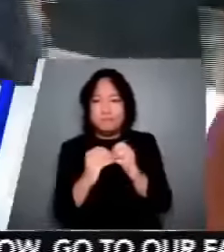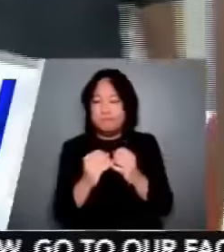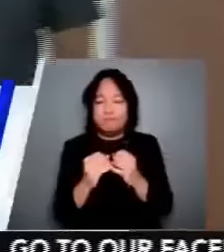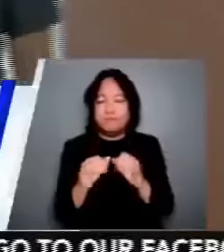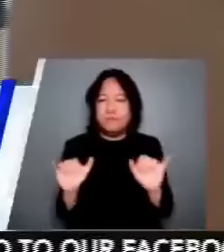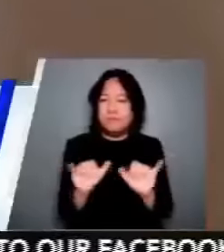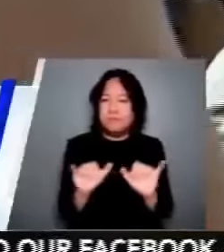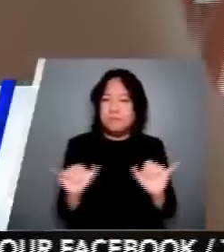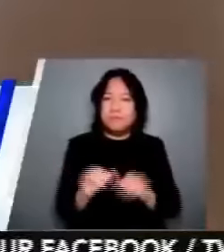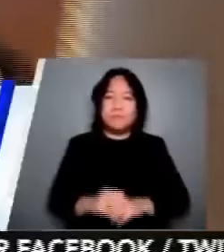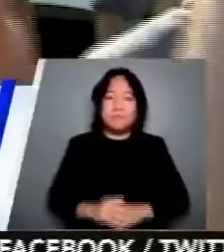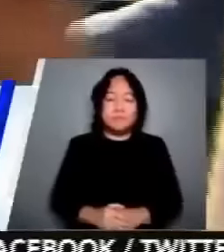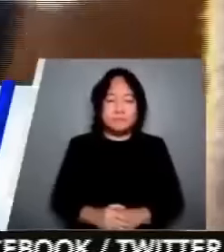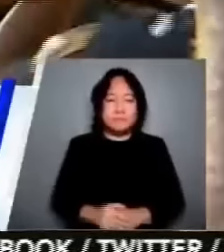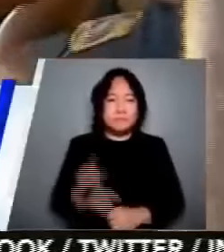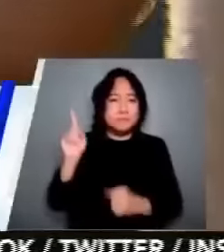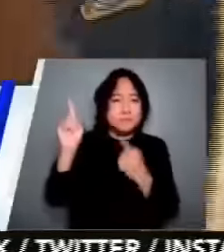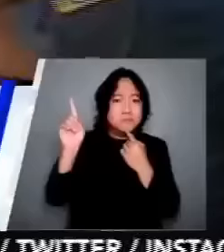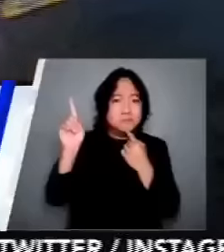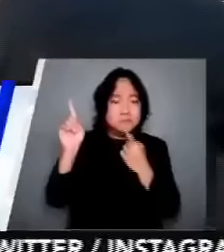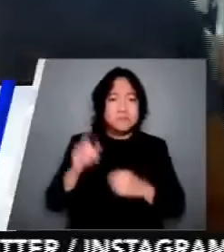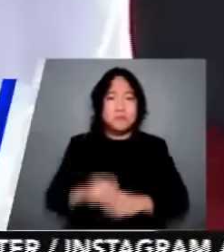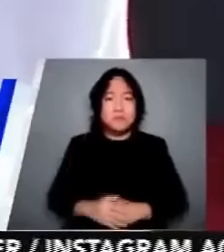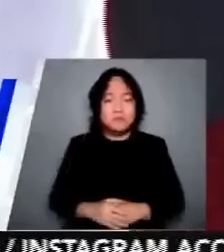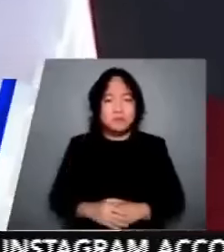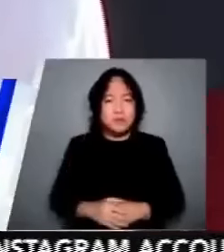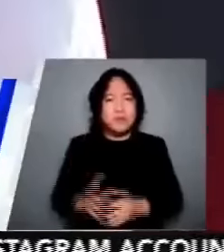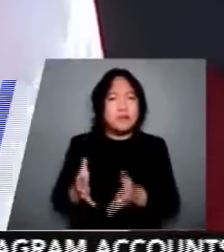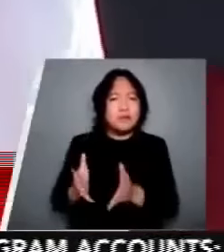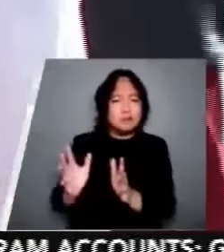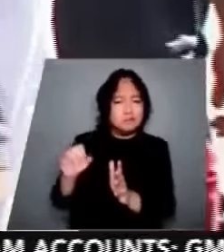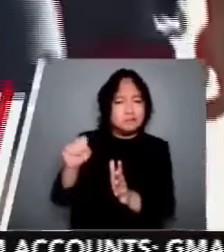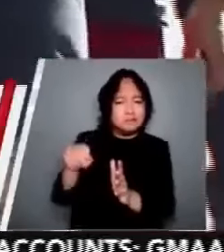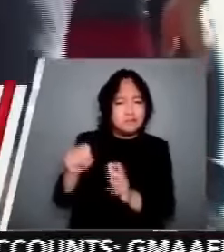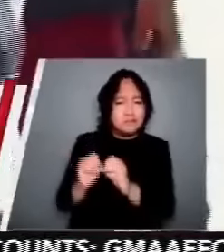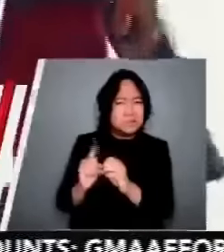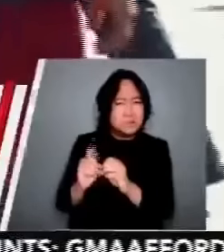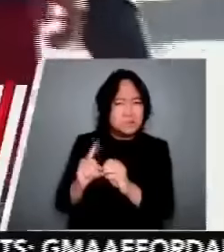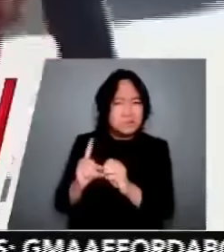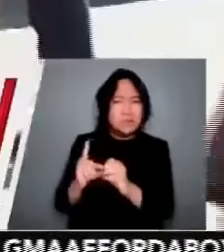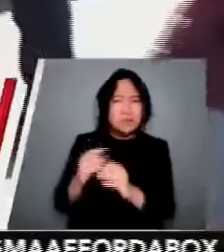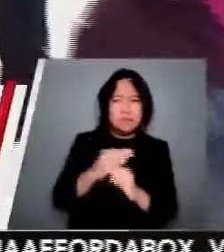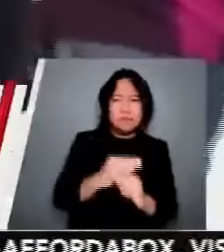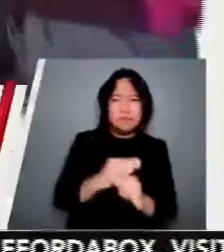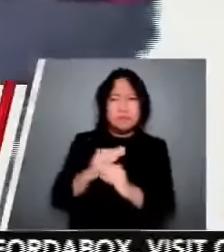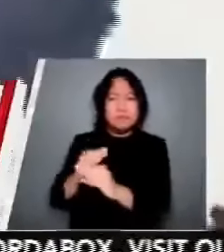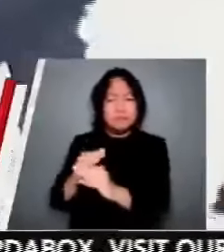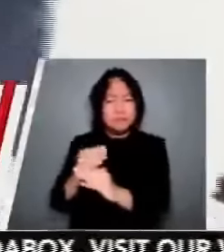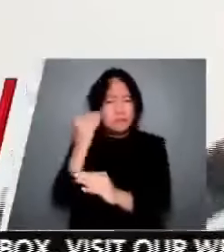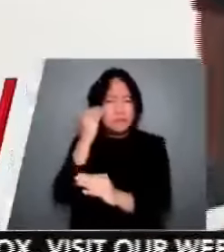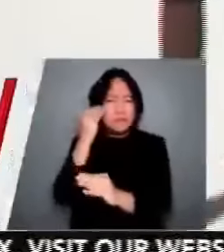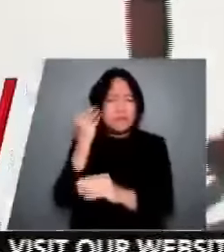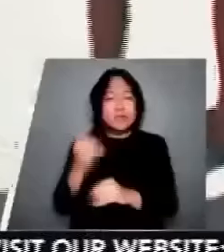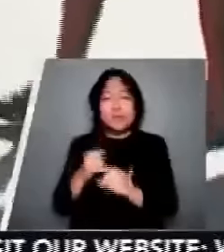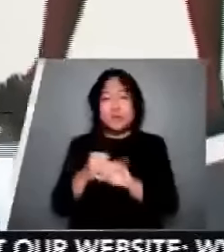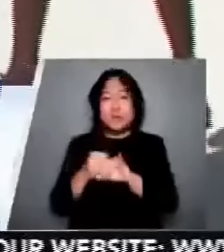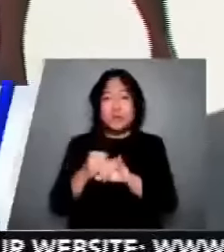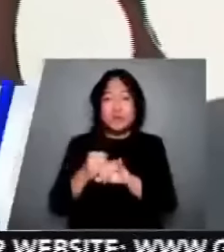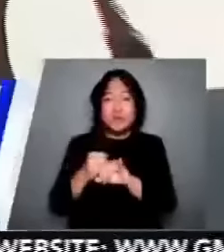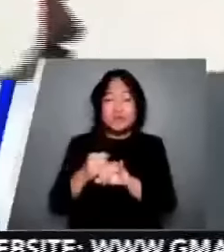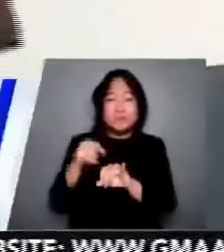Pinapayagan naman, kaso ini-stop and go lang namin para hindi maipon. Hinaharangan noong mga lumulusot na mga jeepney na kasama doon sa